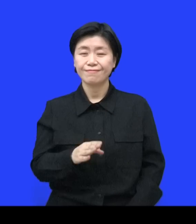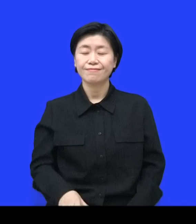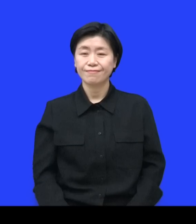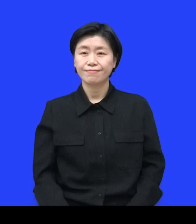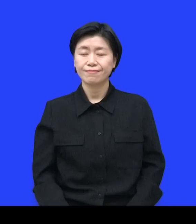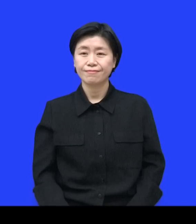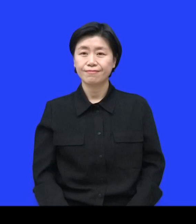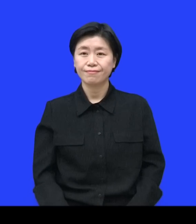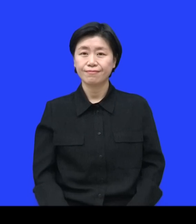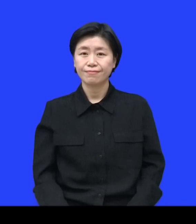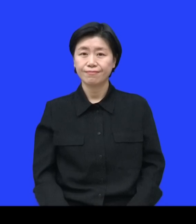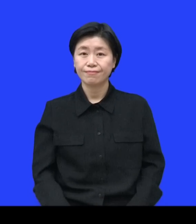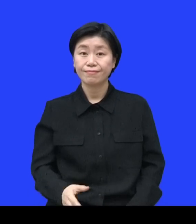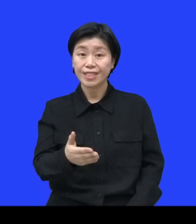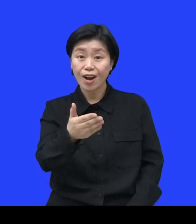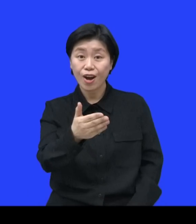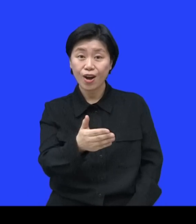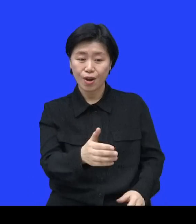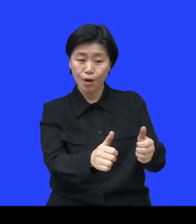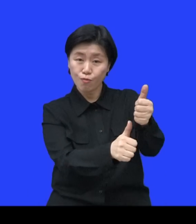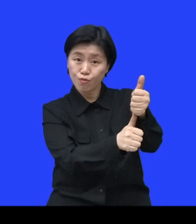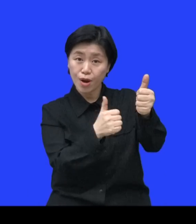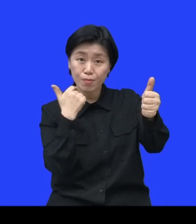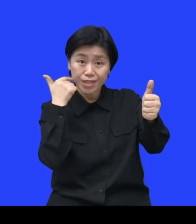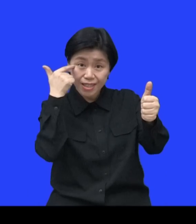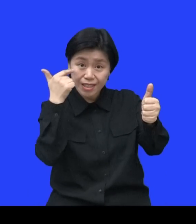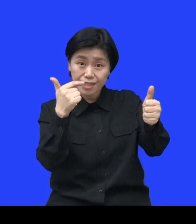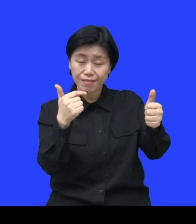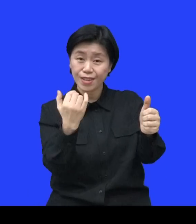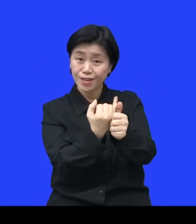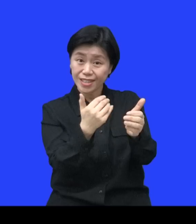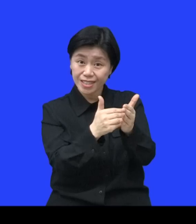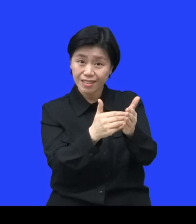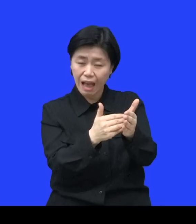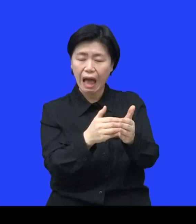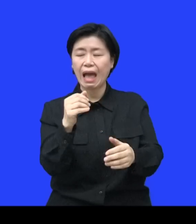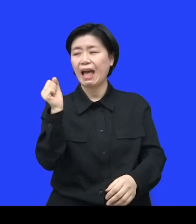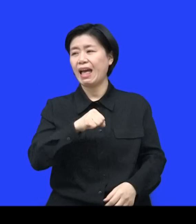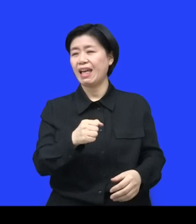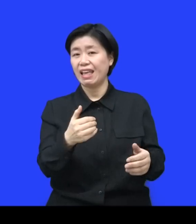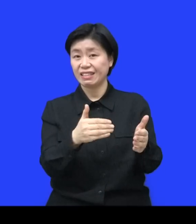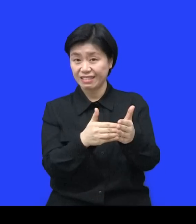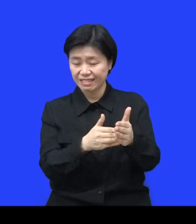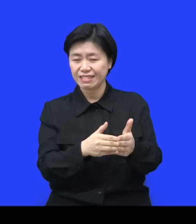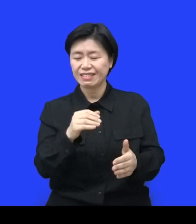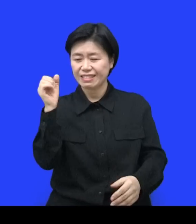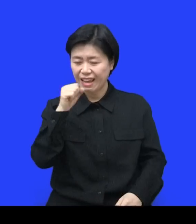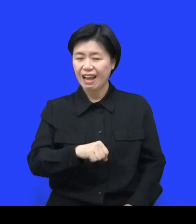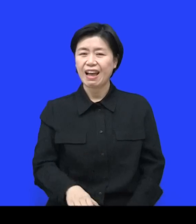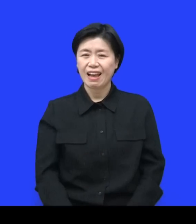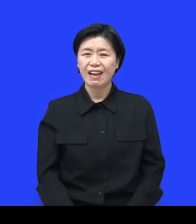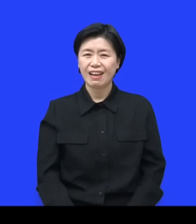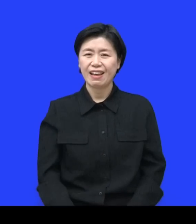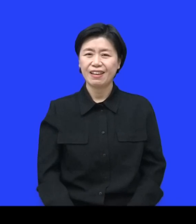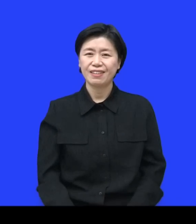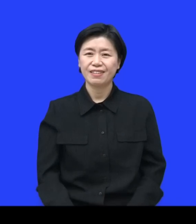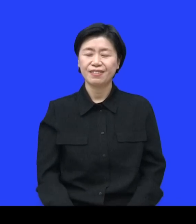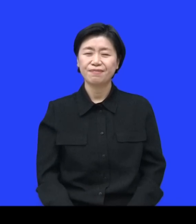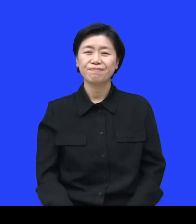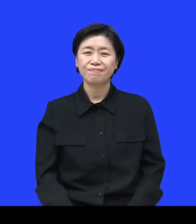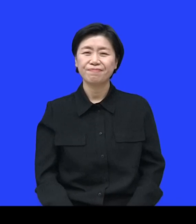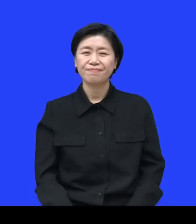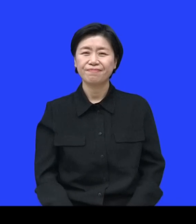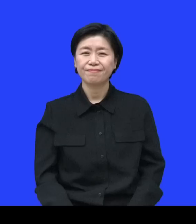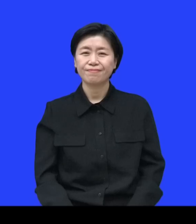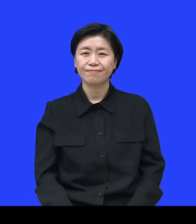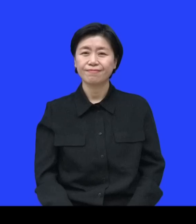그 부목사님은 결혼하셨어요? 아까 그 네, 결혼하셨어요. 다들 결혼했구나. 네. 결혼했다. 아람분 좀 찾아보세요. 네,